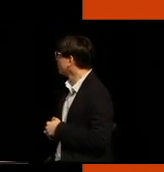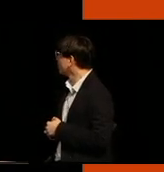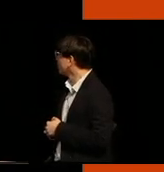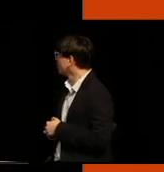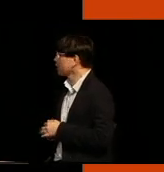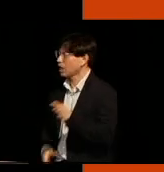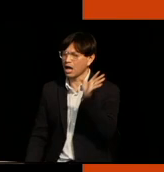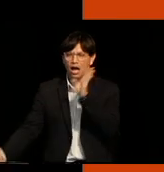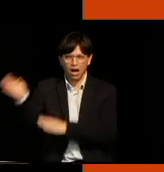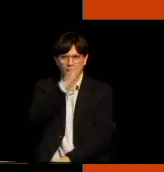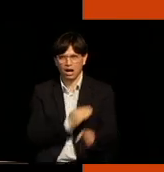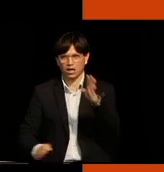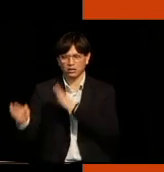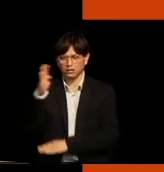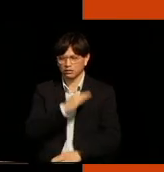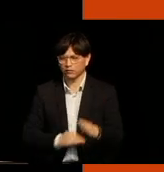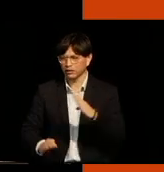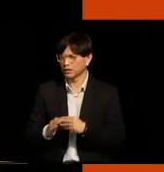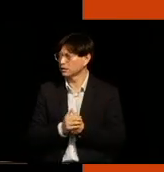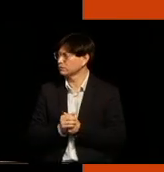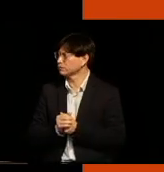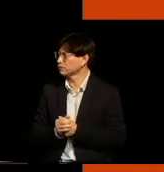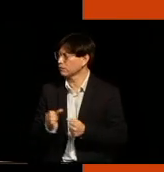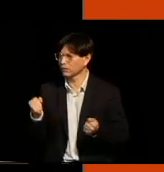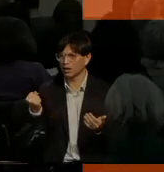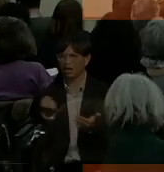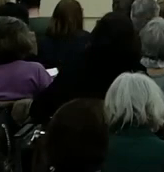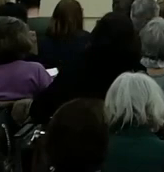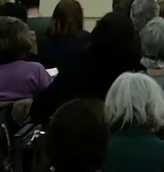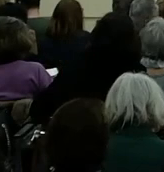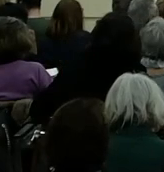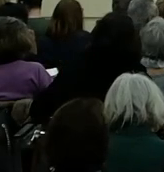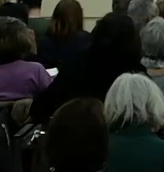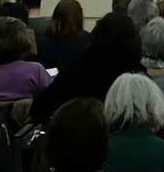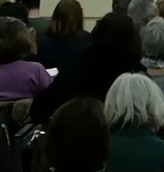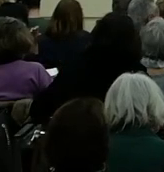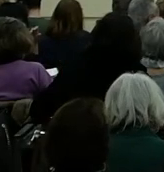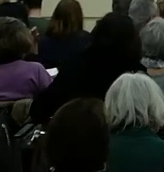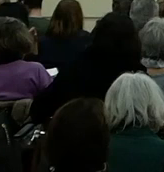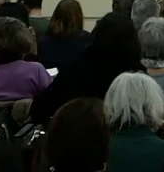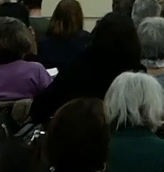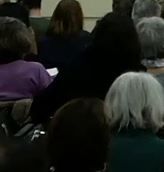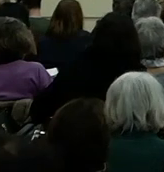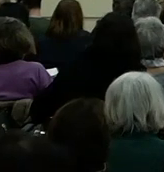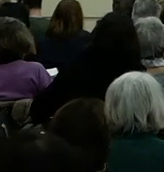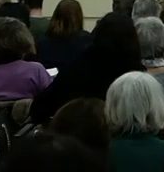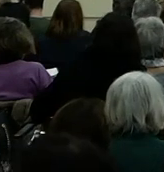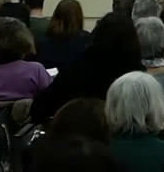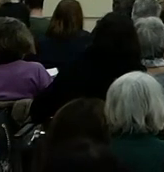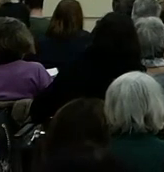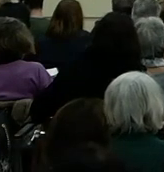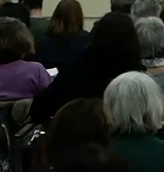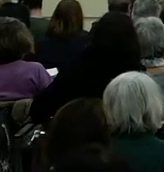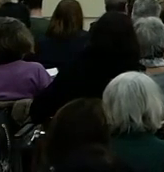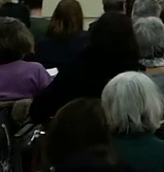le disabilità Che cos'è questa questo strumento Allora non è un non è un